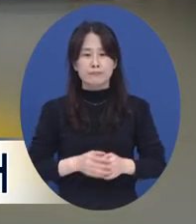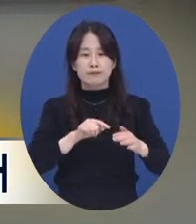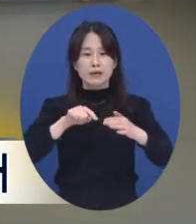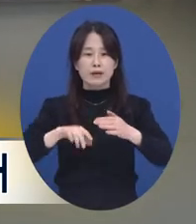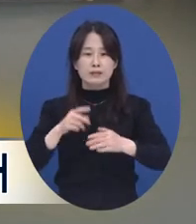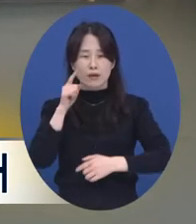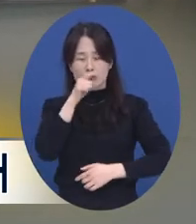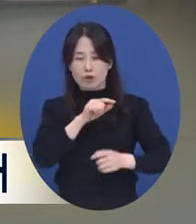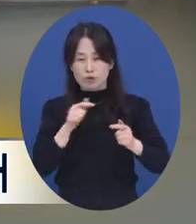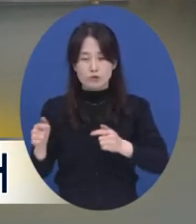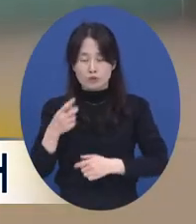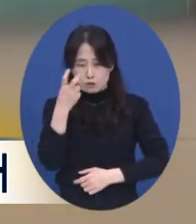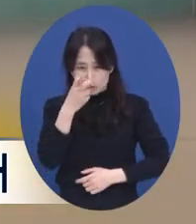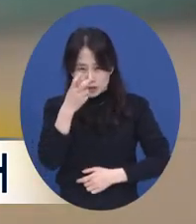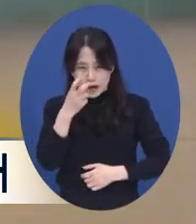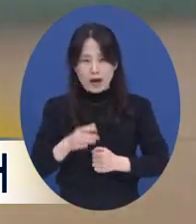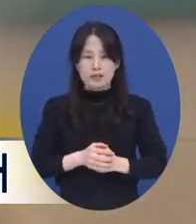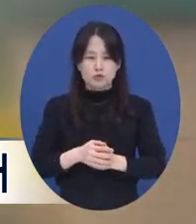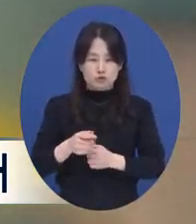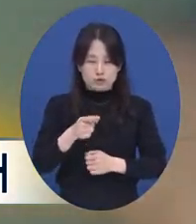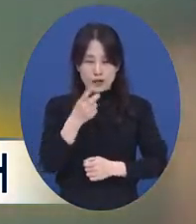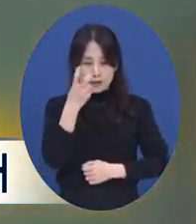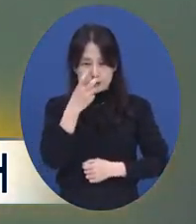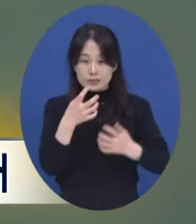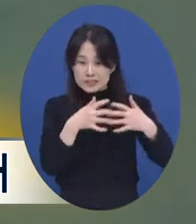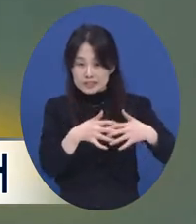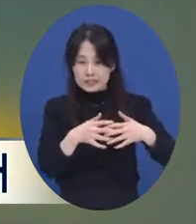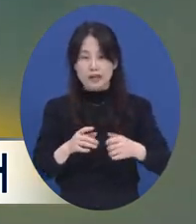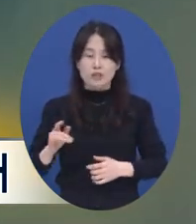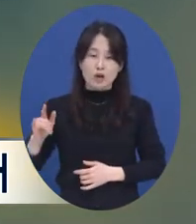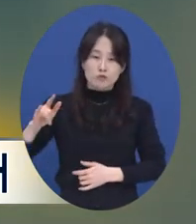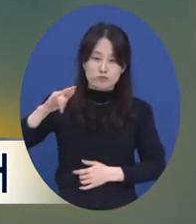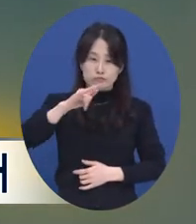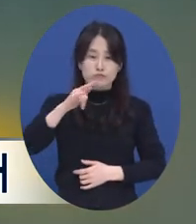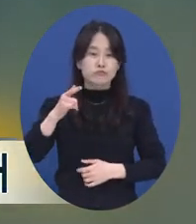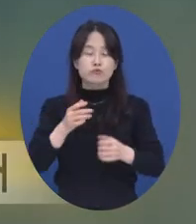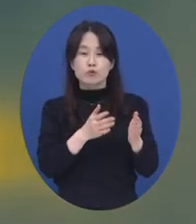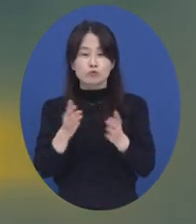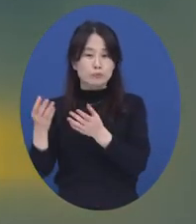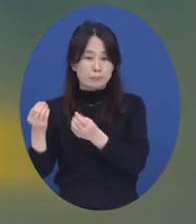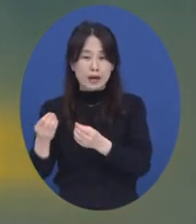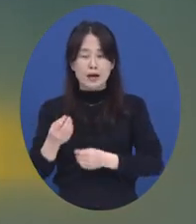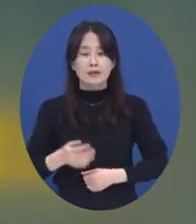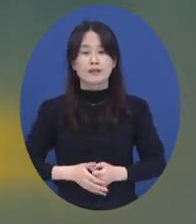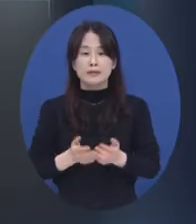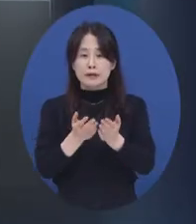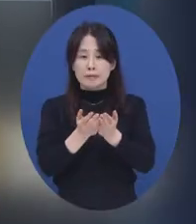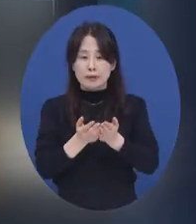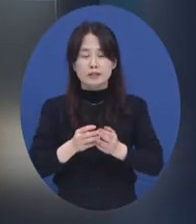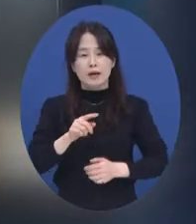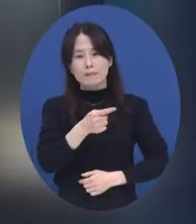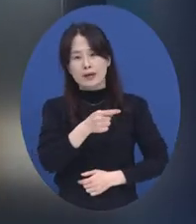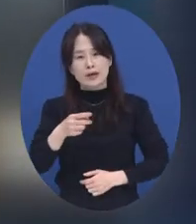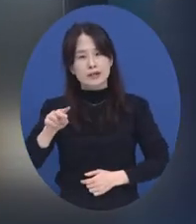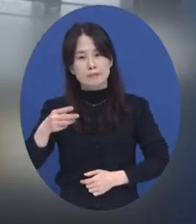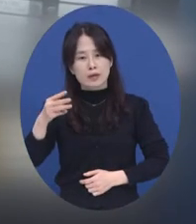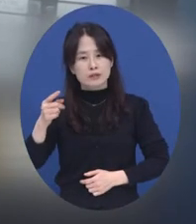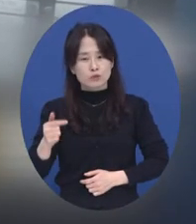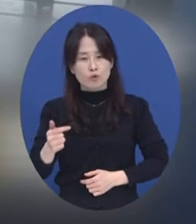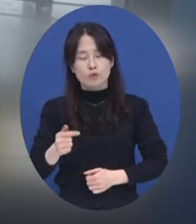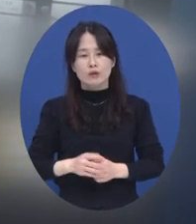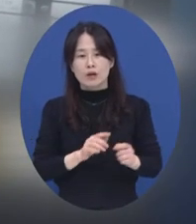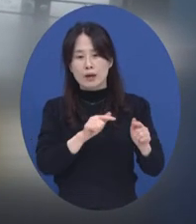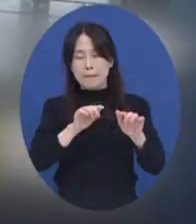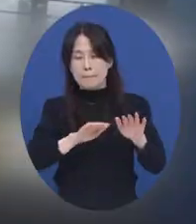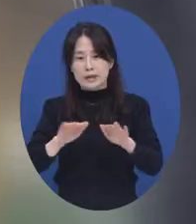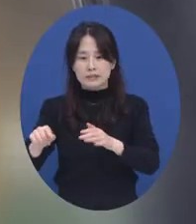쓰레기를 조사할 수 있는 입체 음파 탐지기 와 무인 비행체 드롱 까지가 충 경기청 정우는 매년 100톤 에서 200톤 의 경기도